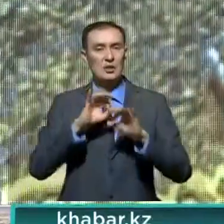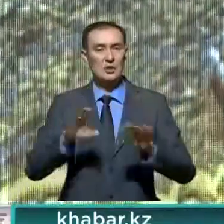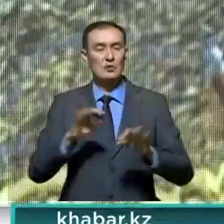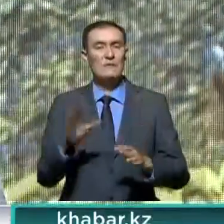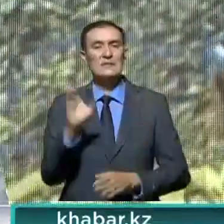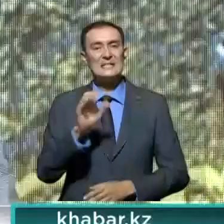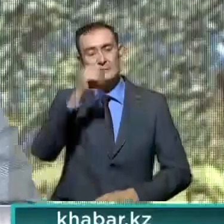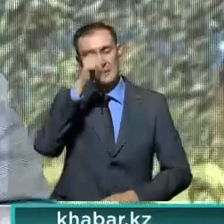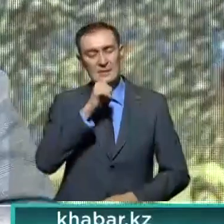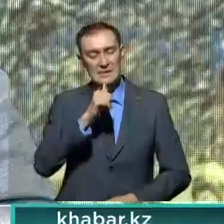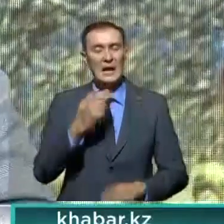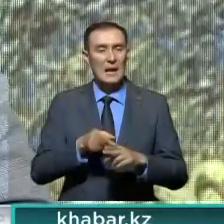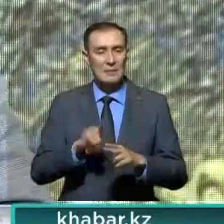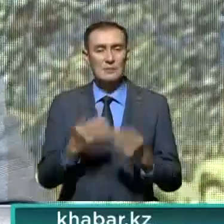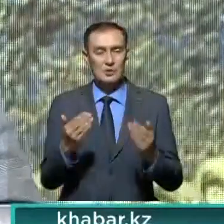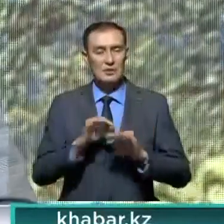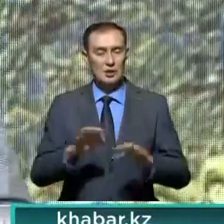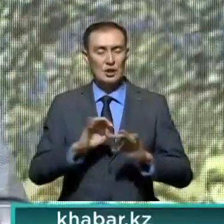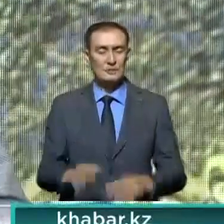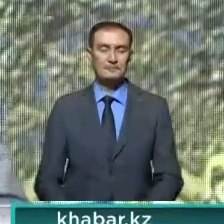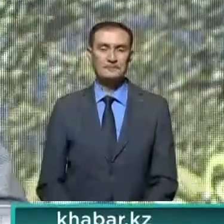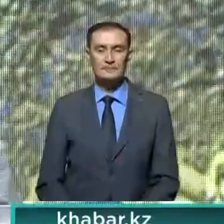в сентябре, знает Назымгуль Кумыспаева.